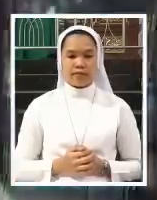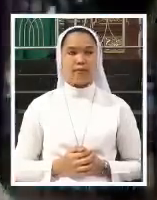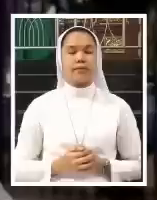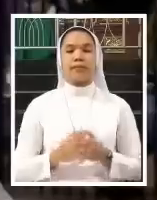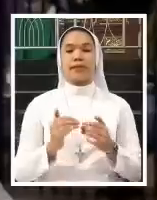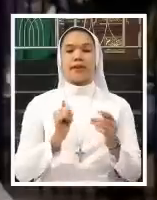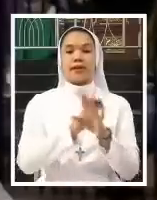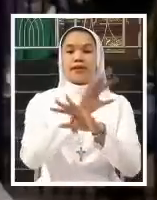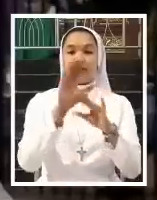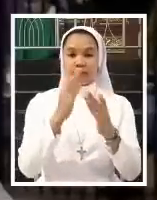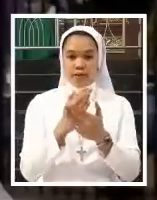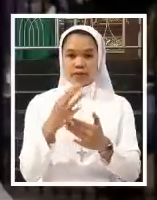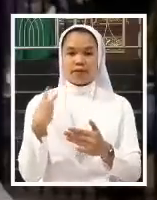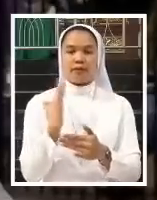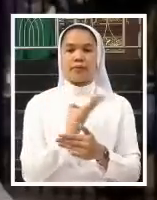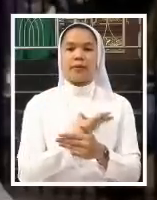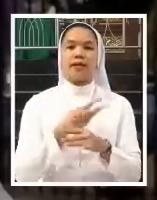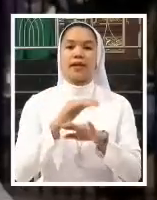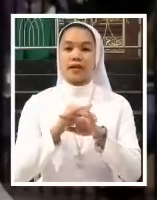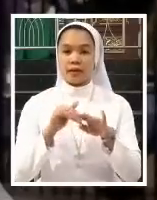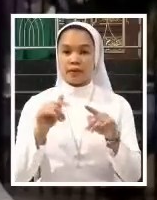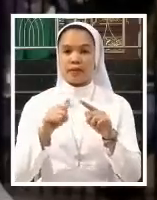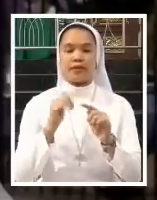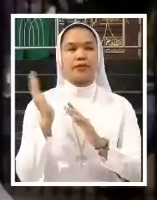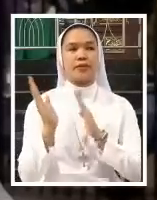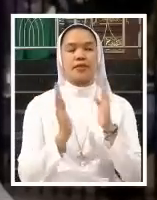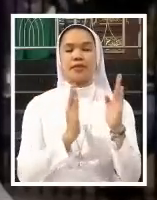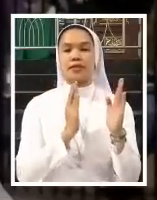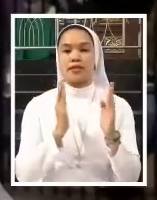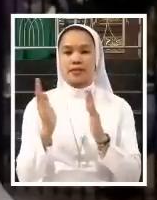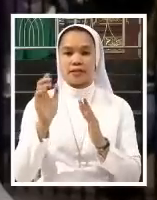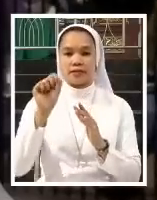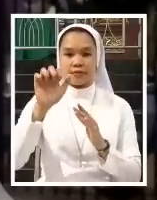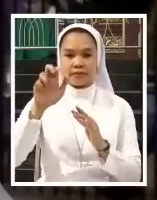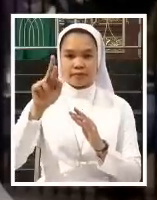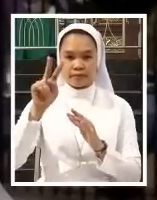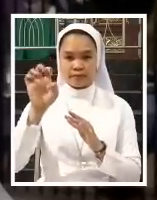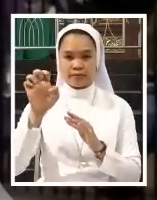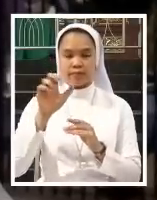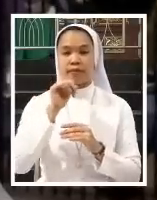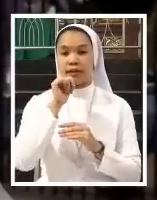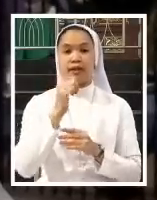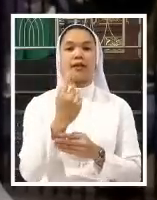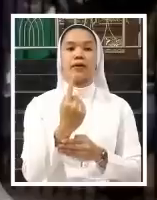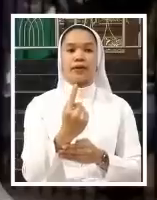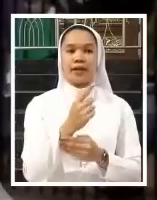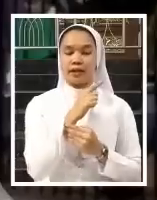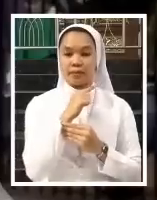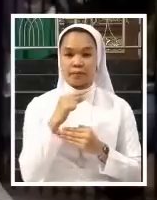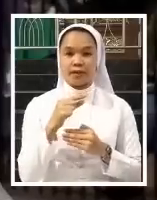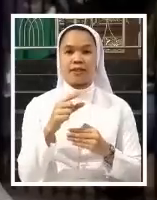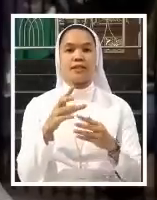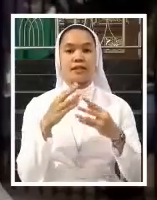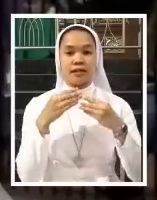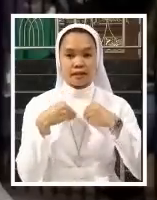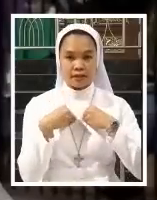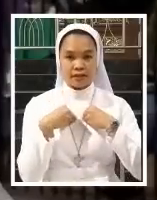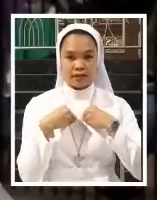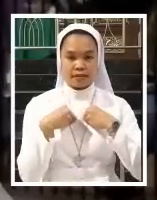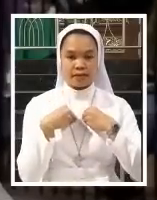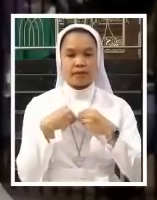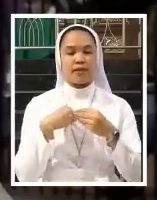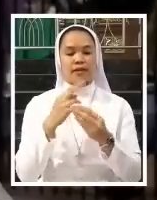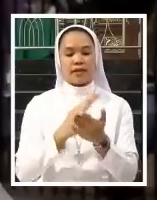Itagabos inaapod sa paglingkod. Bako sanaan mga padi na nag-ako kan banal na orden.